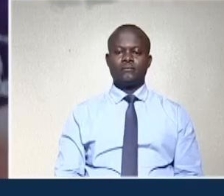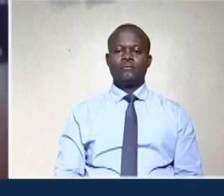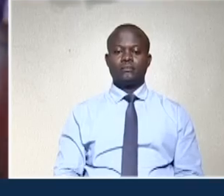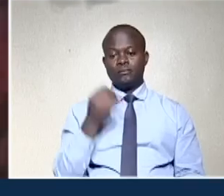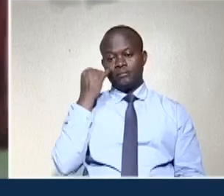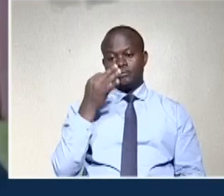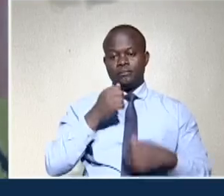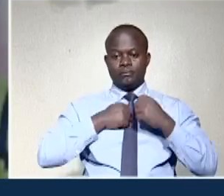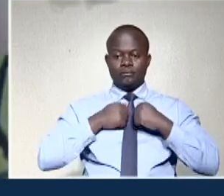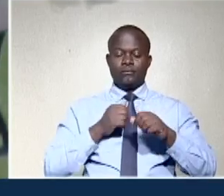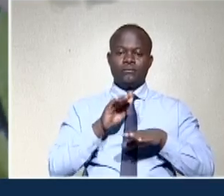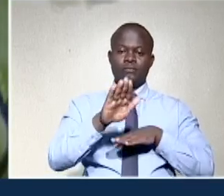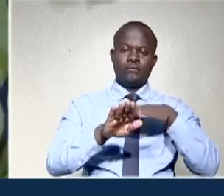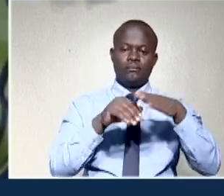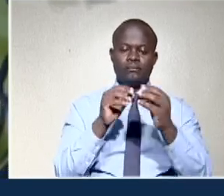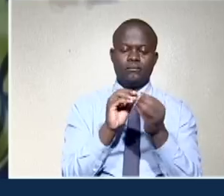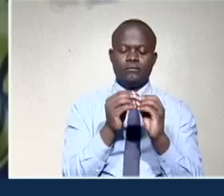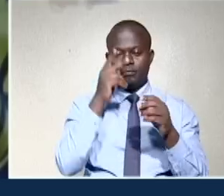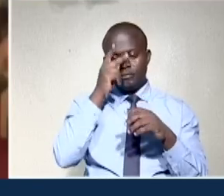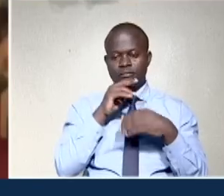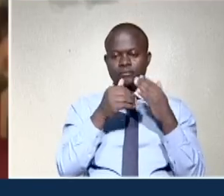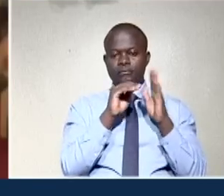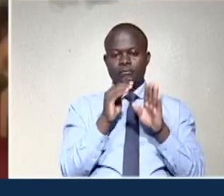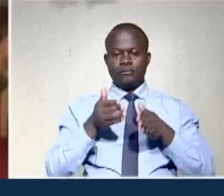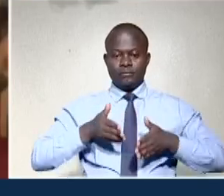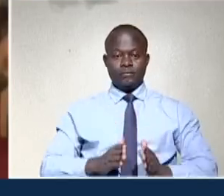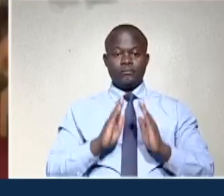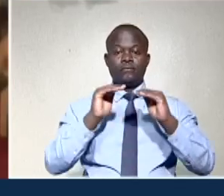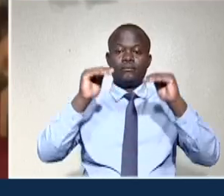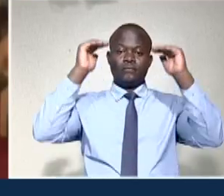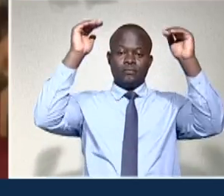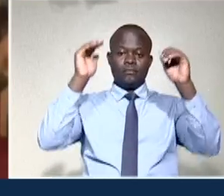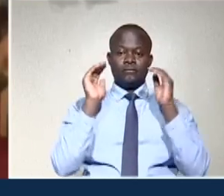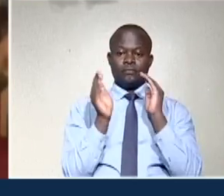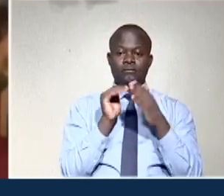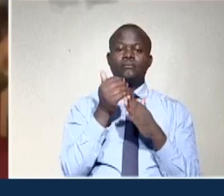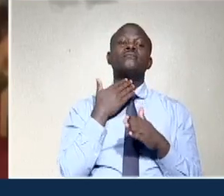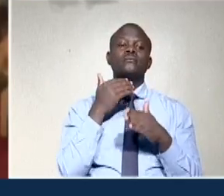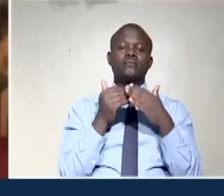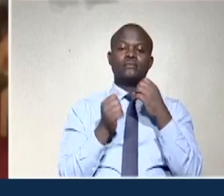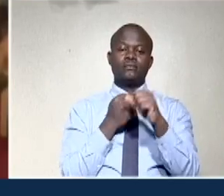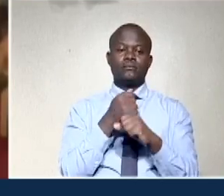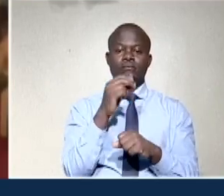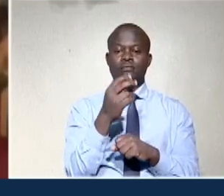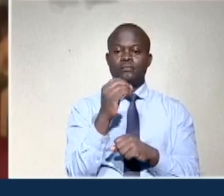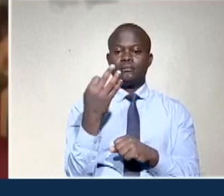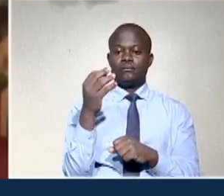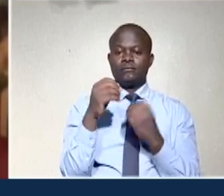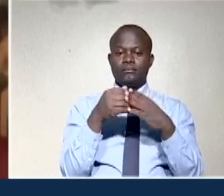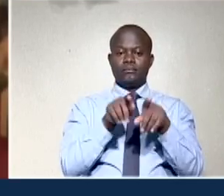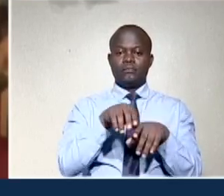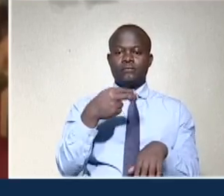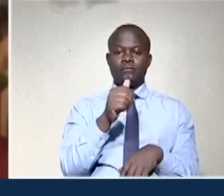Nubwo mu Rwanda ari ntambwe yatewe ariko ngo umubare w'ababyeyi bapfa babyara uracyari hejuru y'ikigero bifuza mbere y'umwaka wa 2030 nk'uko wasanitse